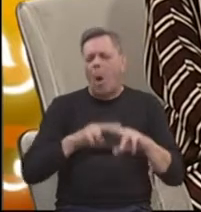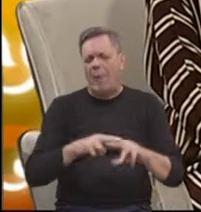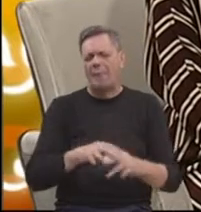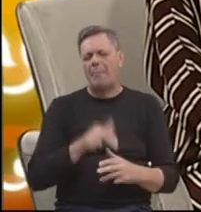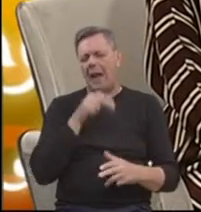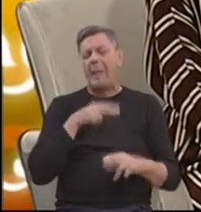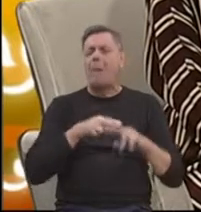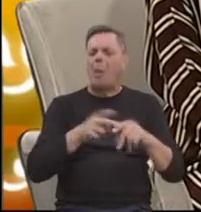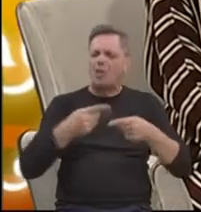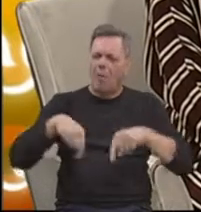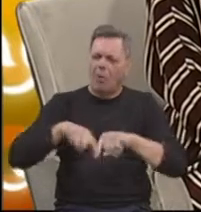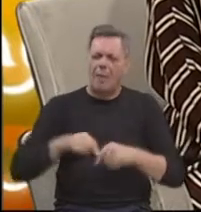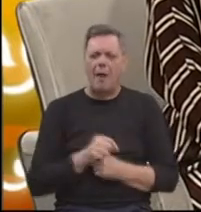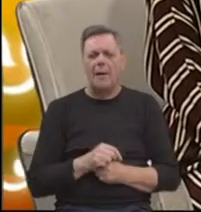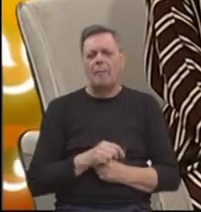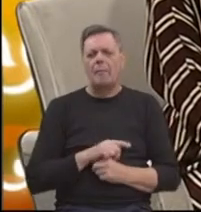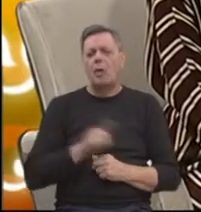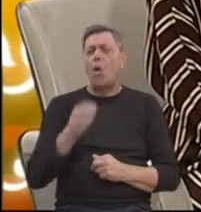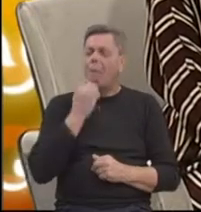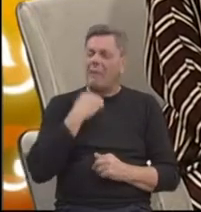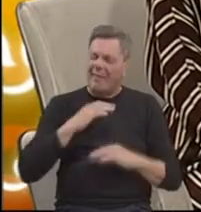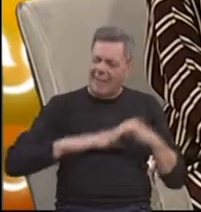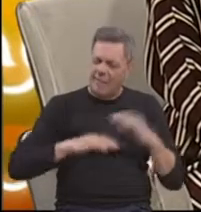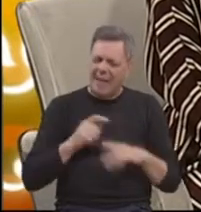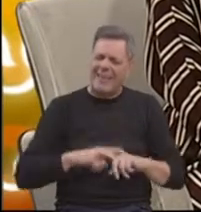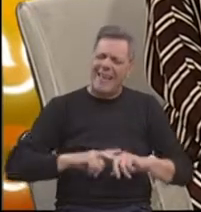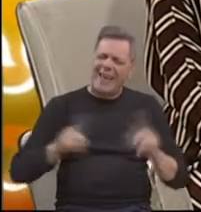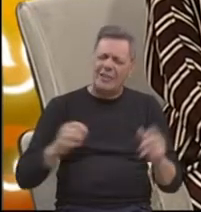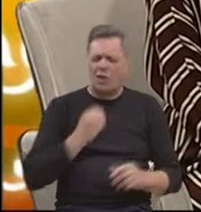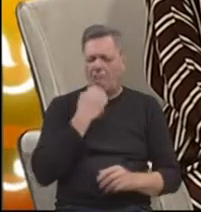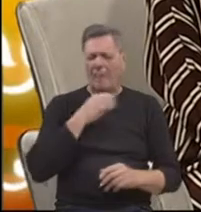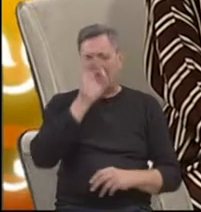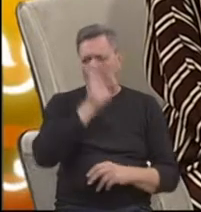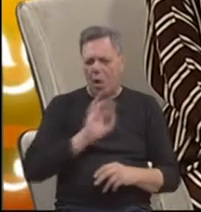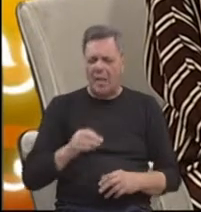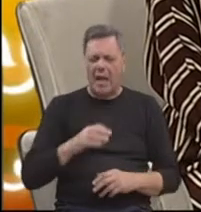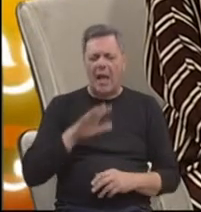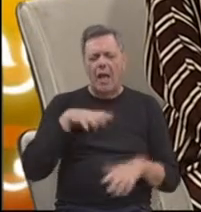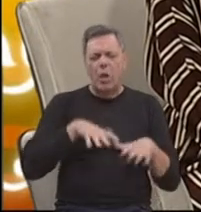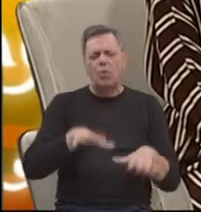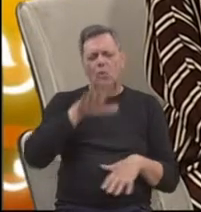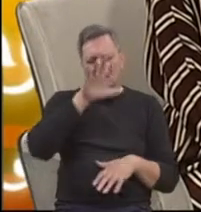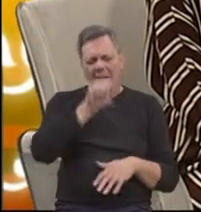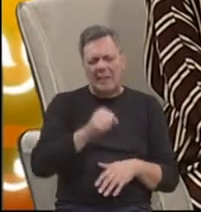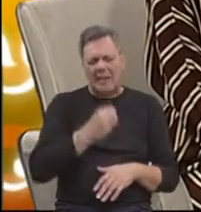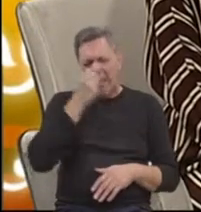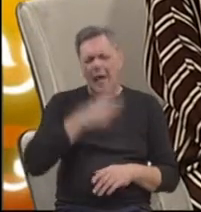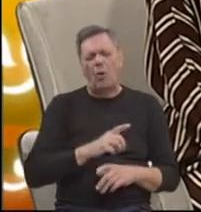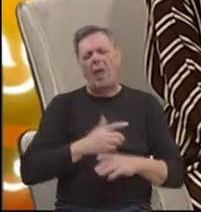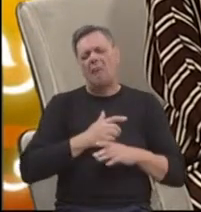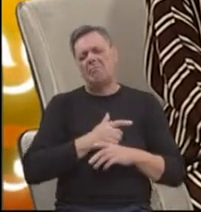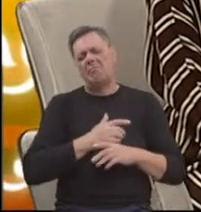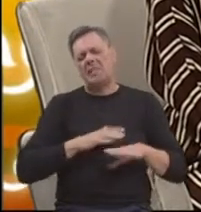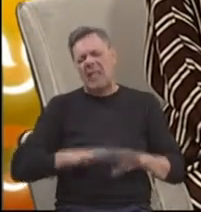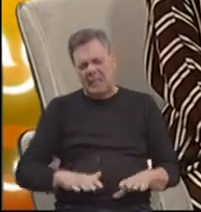na bolničkim odjelima do privatnih praksi i različitih privatnih projekata. Ljudi su shvatili da najgore sjediti i